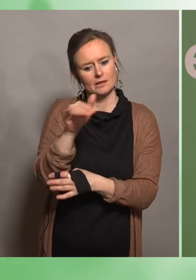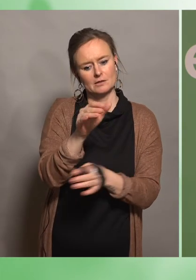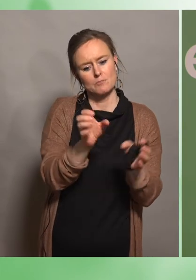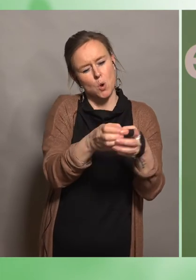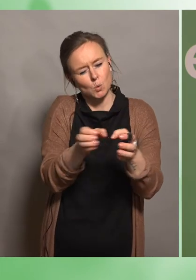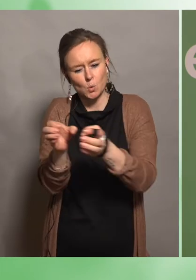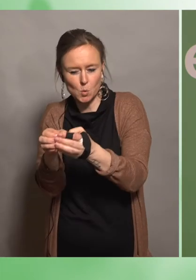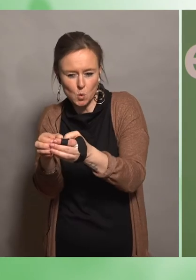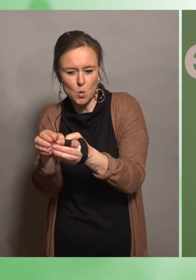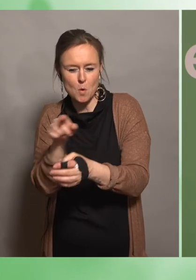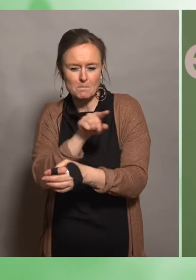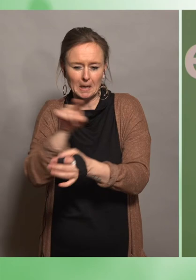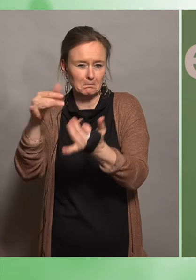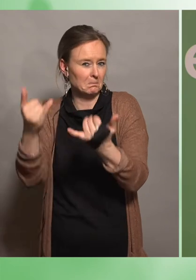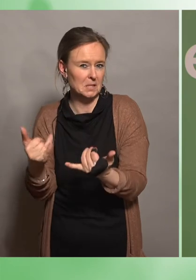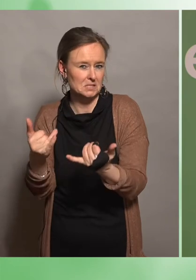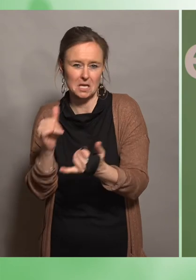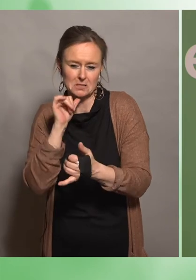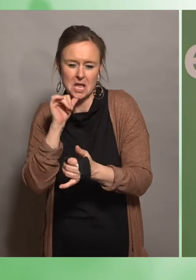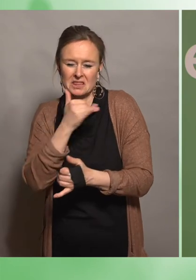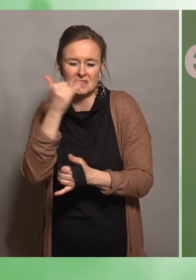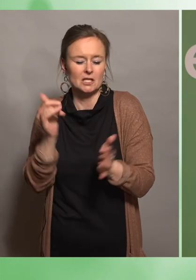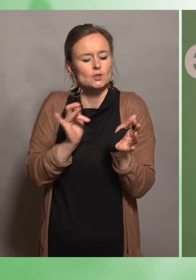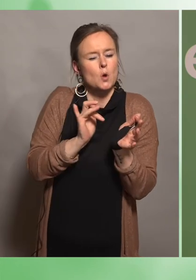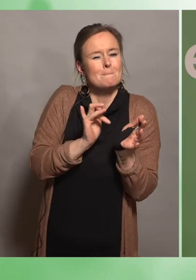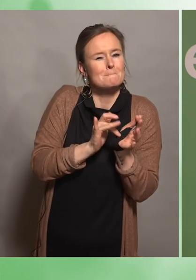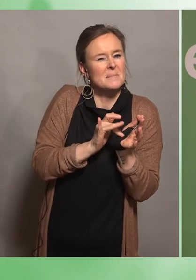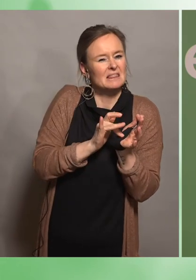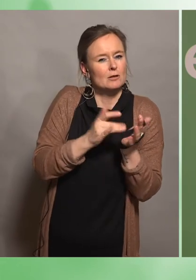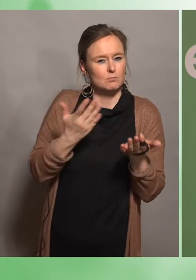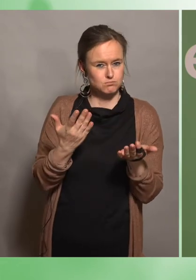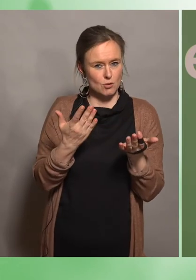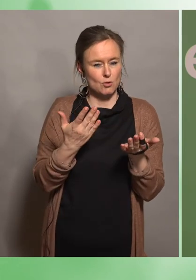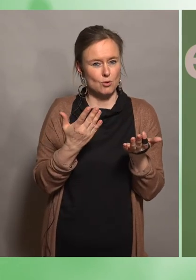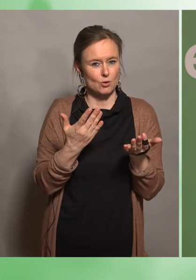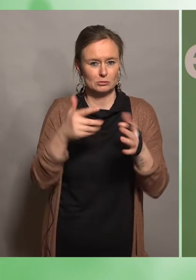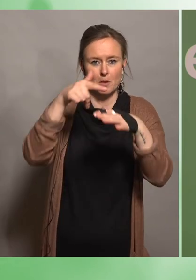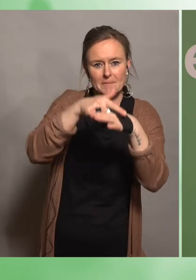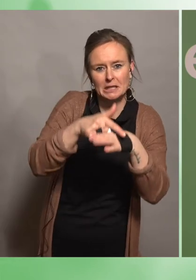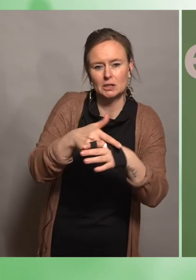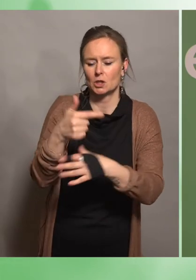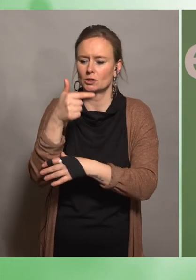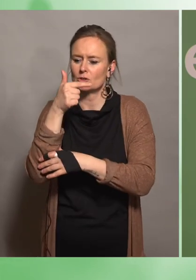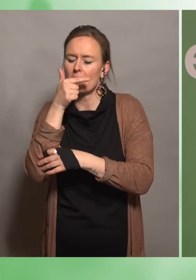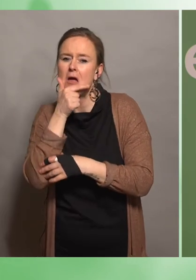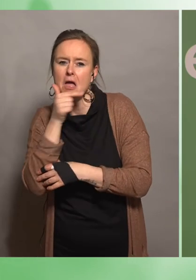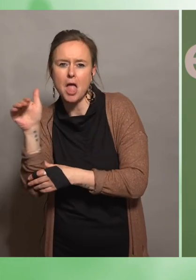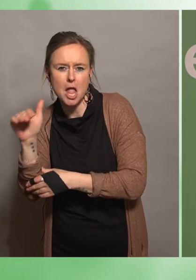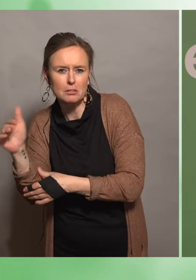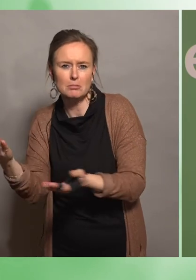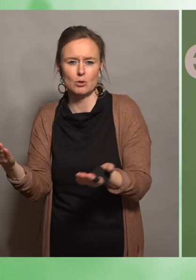die bisher nicht so im Mittelpunkt des Recruitings standen. Wir haben Behinderte, wir haben ältere Arbeiter, da gibt es also eine